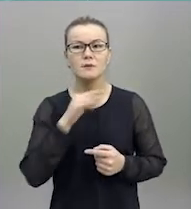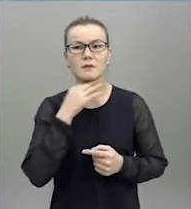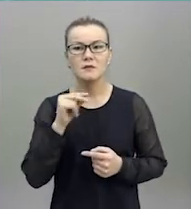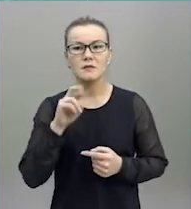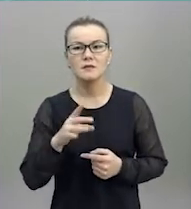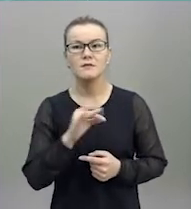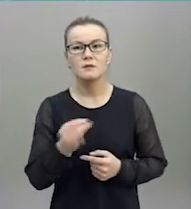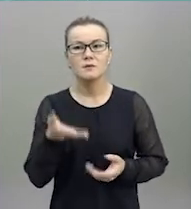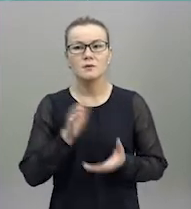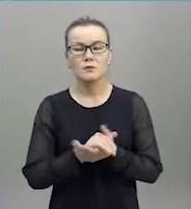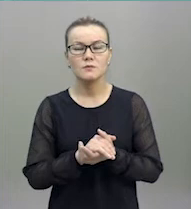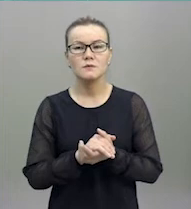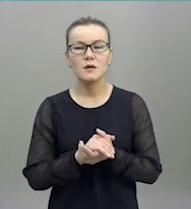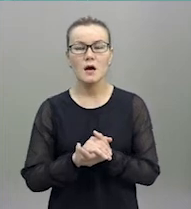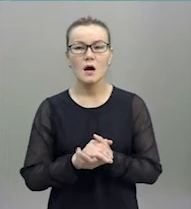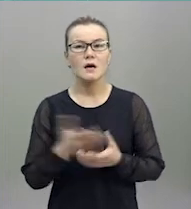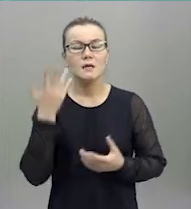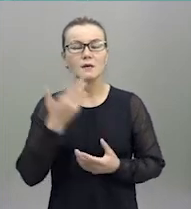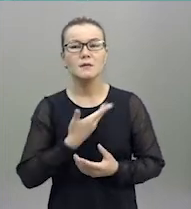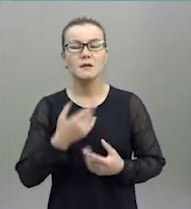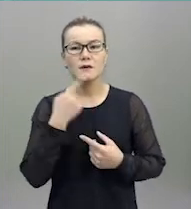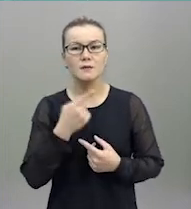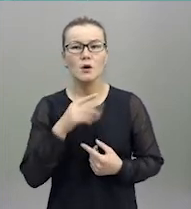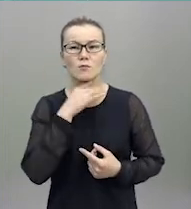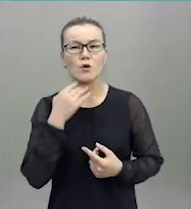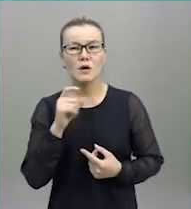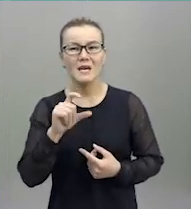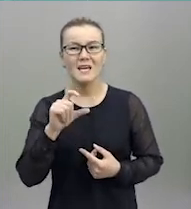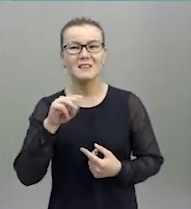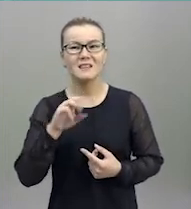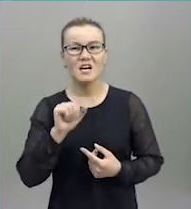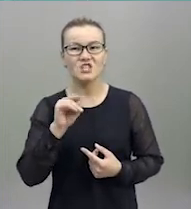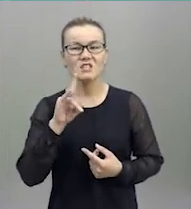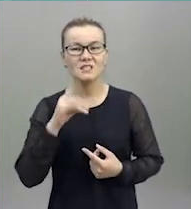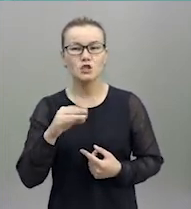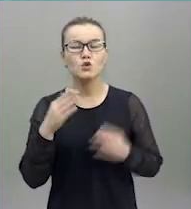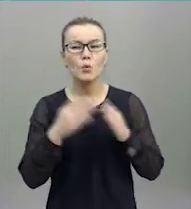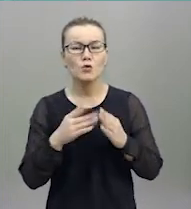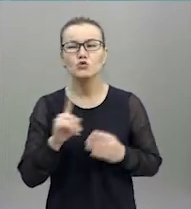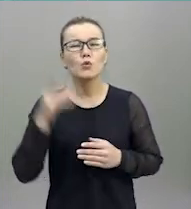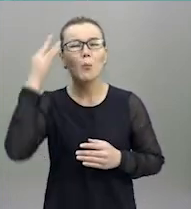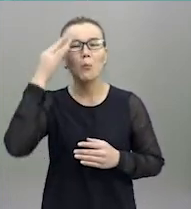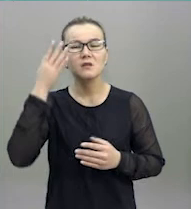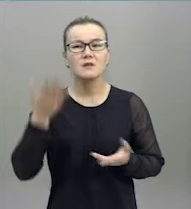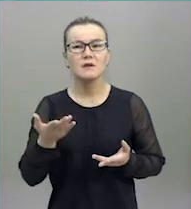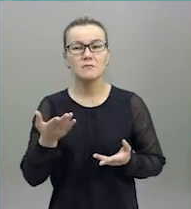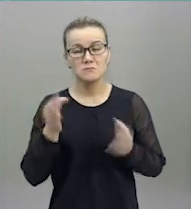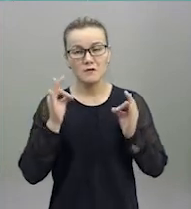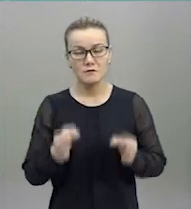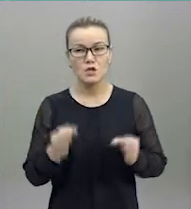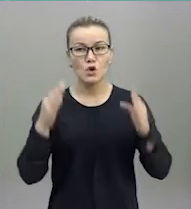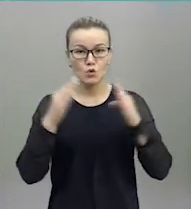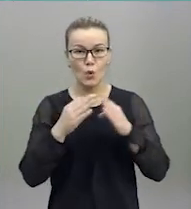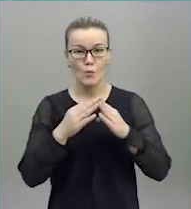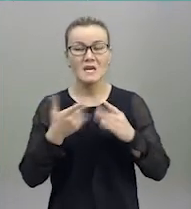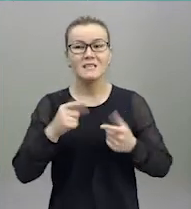многочленов когда мы говорим много этажный дом что мы себе представляем но очевидно дом